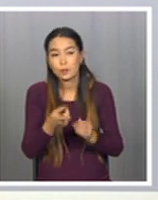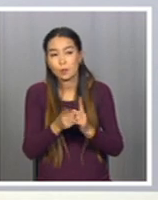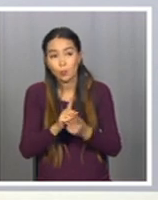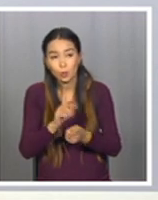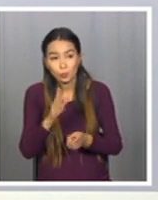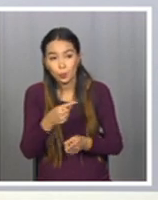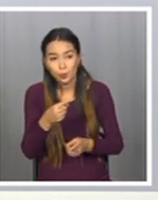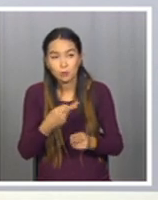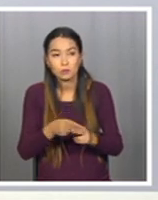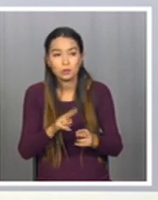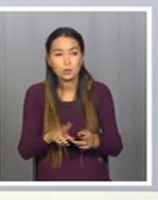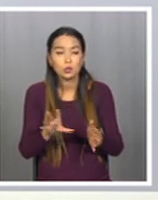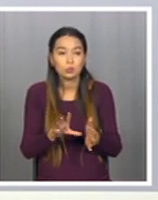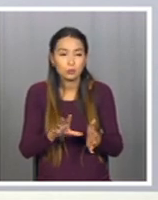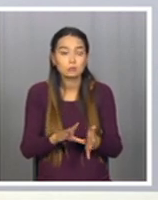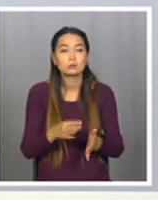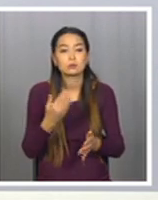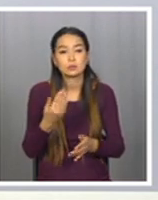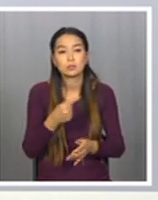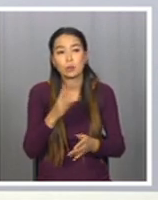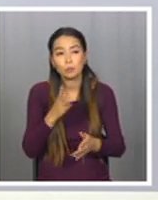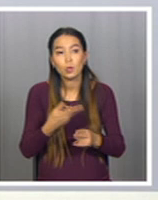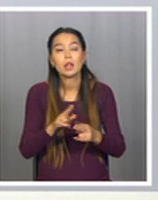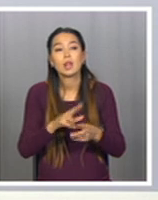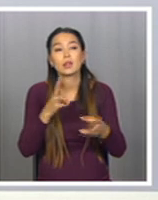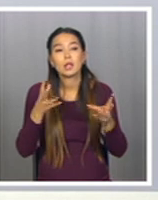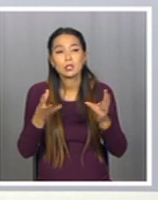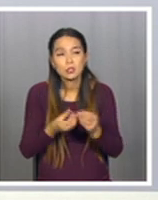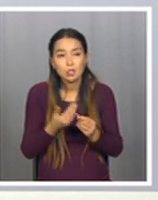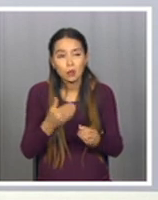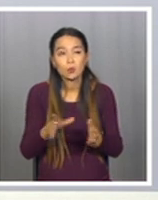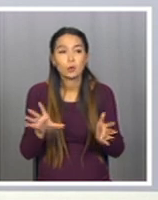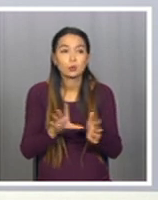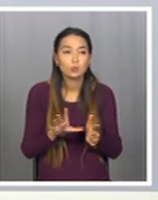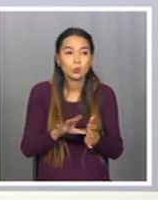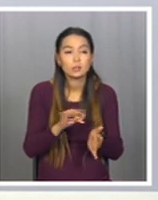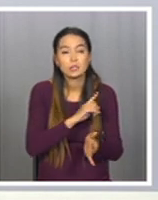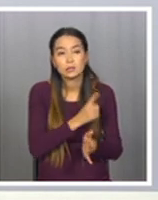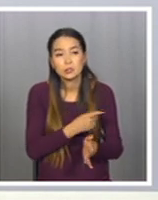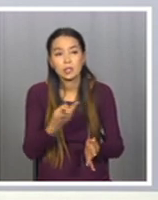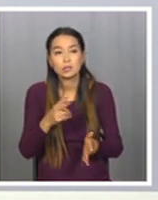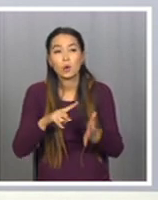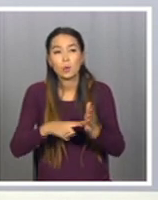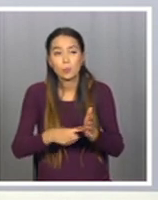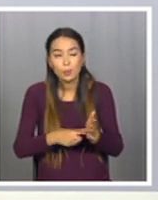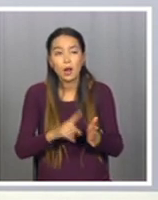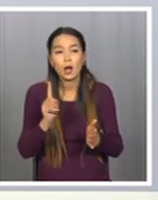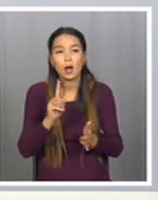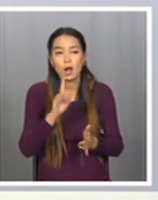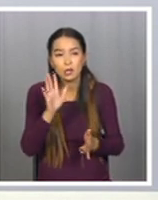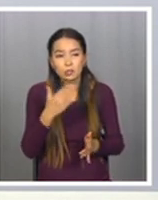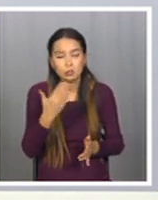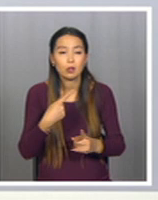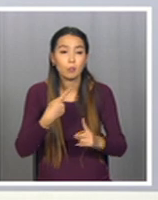онда тоқ күші де теріс болады. Нәтижесінде тоқ күші мен кернеуді көбейткен кезде біз әрқашан оң